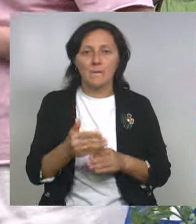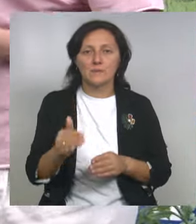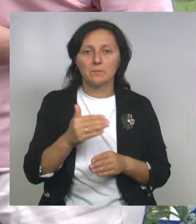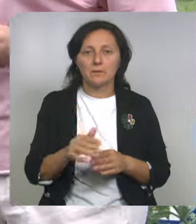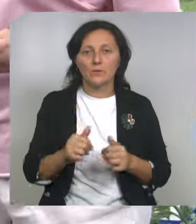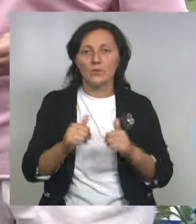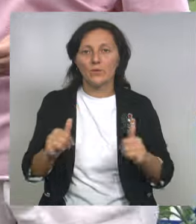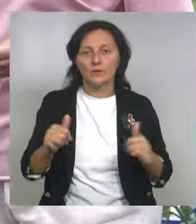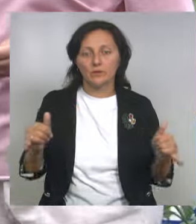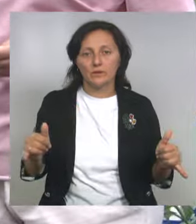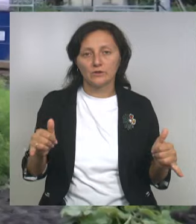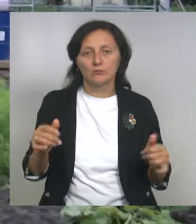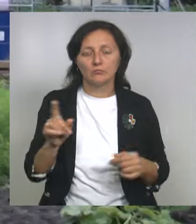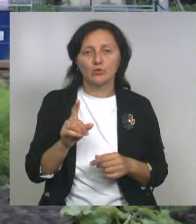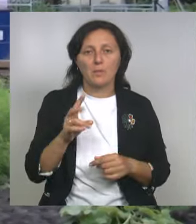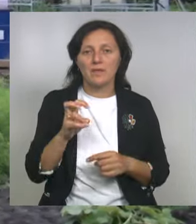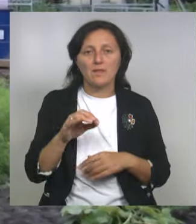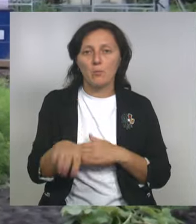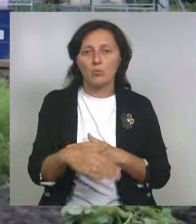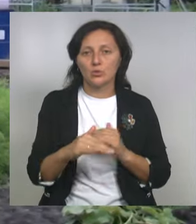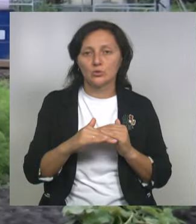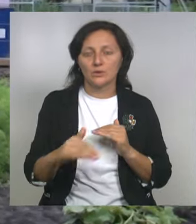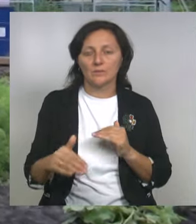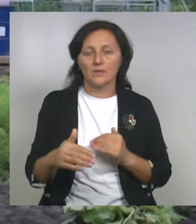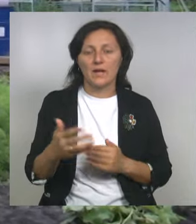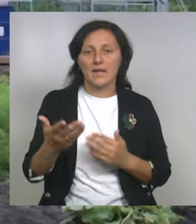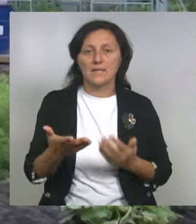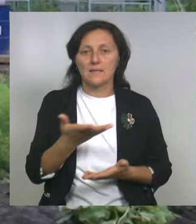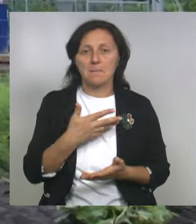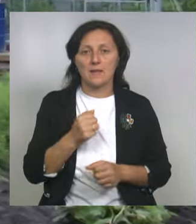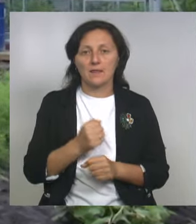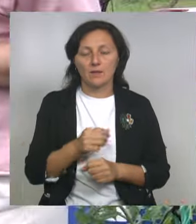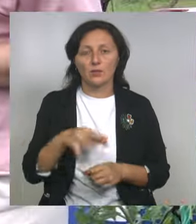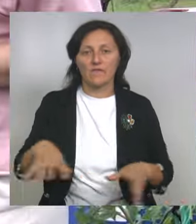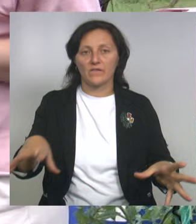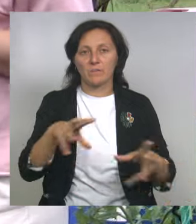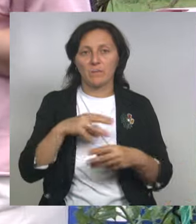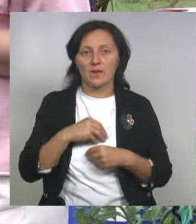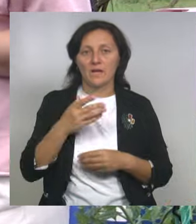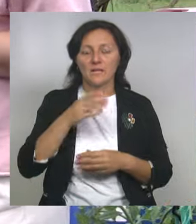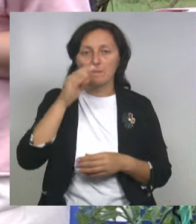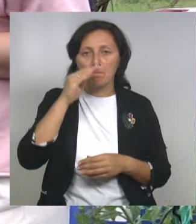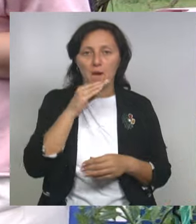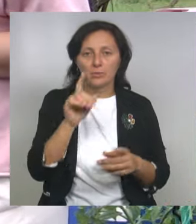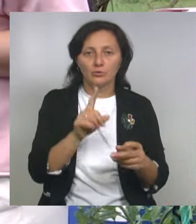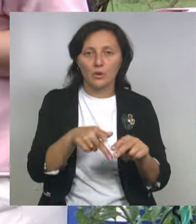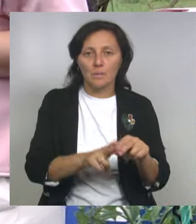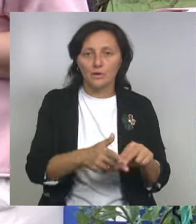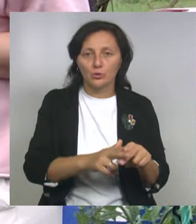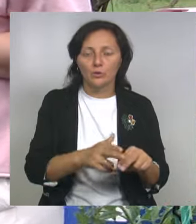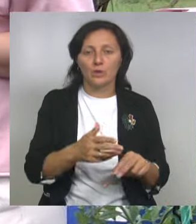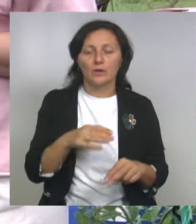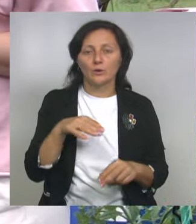вот севооборот, чтобы не пустовала теплица. Мы если делаем, то делаем все вместе. Там, если папа что-то подкручивает, делает,